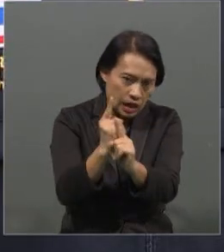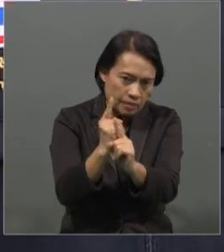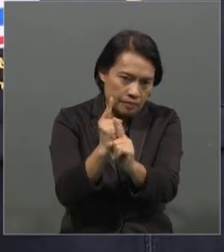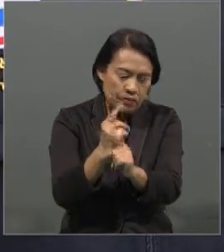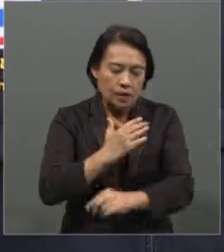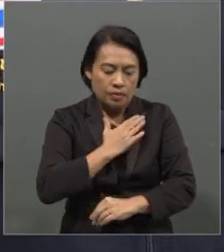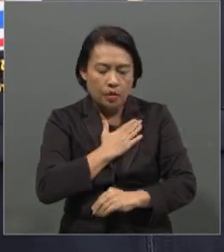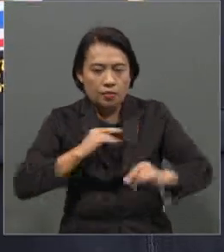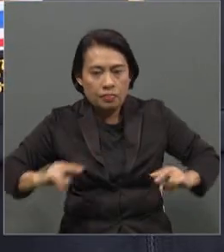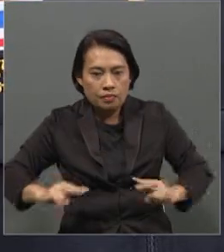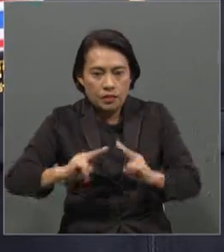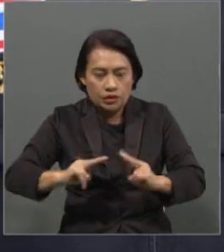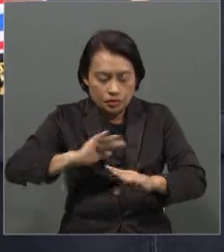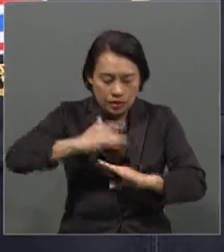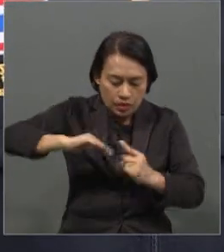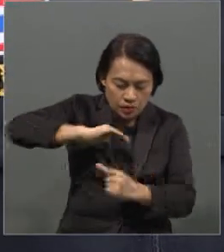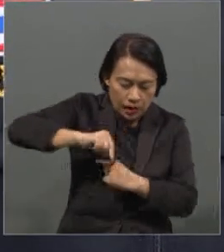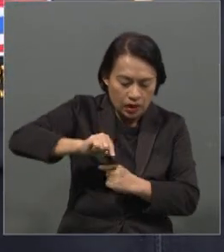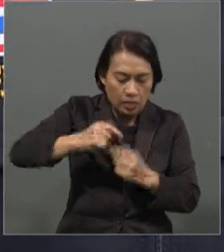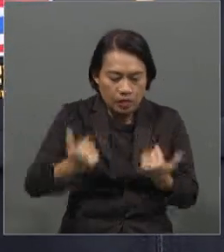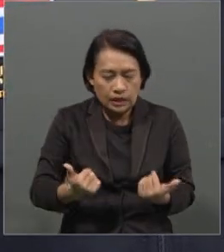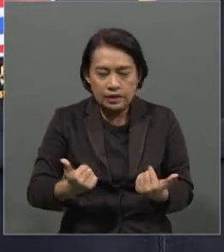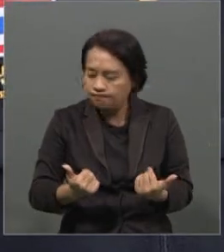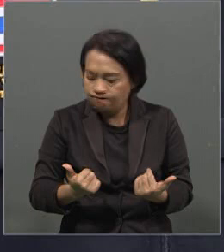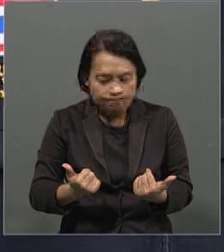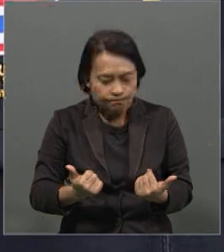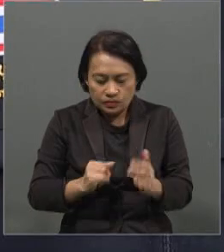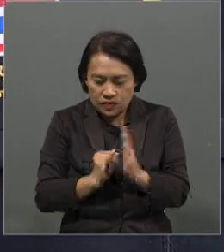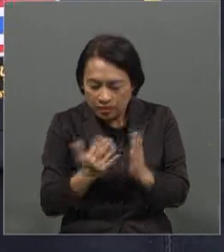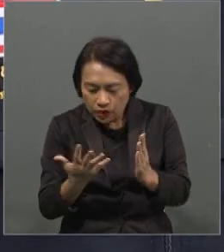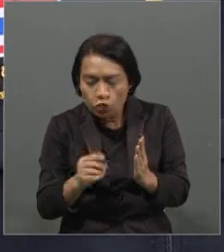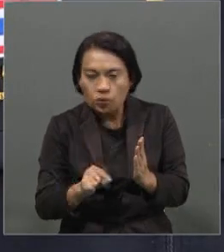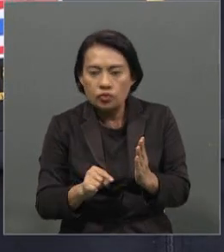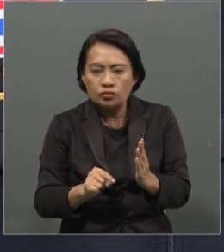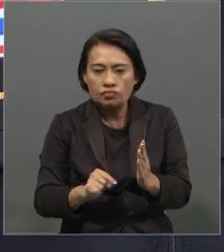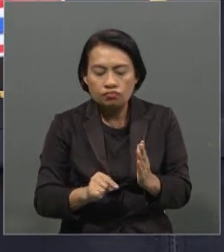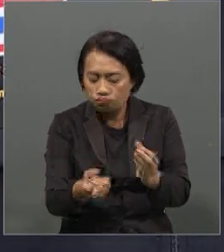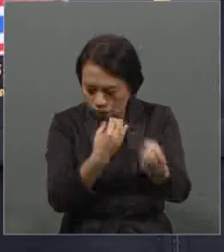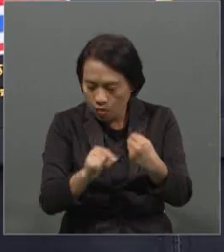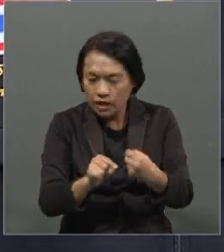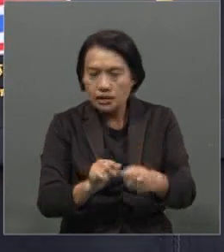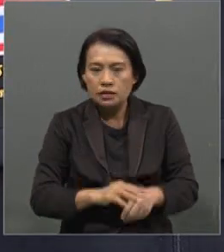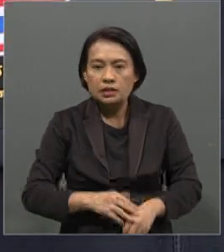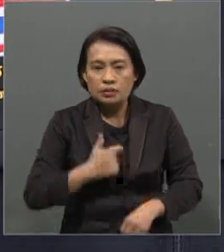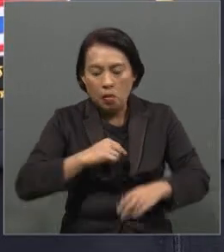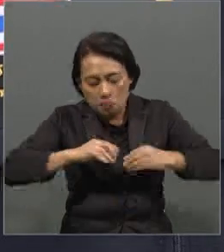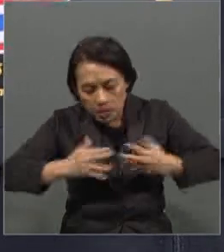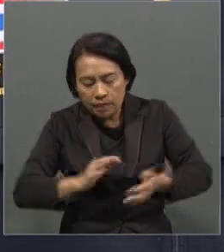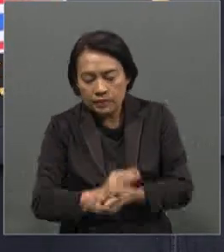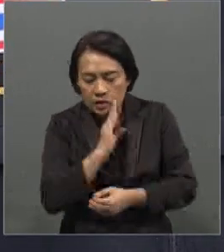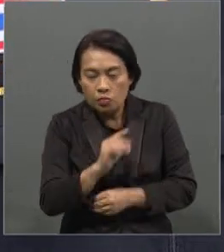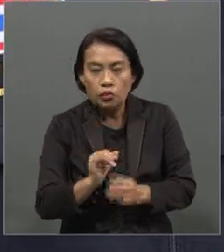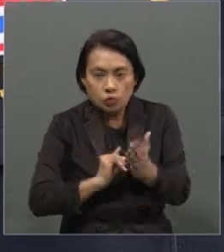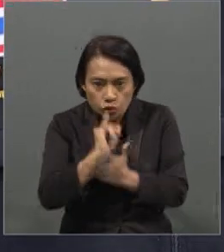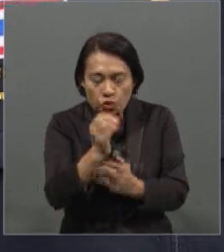กระทรวงงทรัพย์วันนี้เนี่ยจะไม่ไม่ไม่ไม่ยอม่ะนะครับก็แจ้งไปได้เลยนะครับแต่ถ้าอะไรที่เป็นสิ่งที่ถูกต้องขอให้ท่านเชื่อใจแล้วก็มั่น